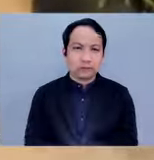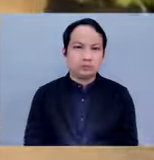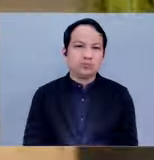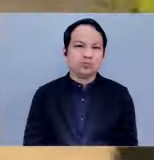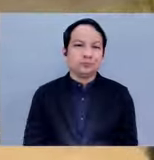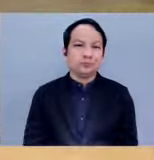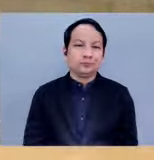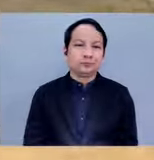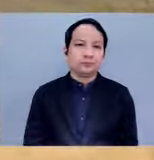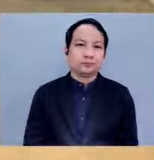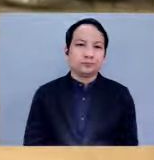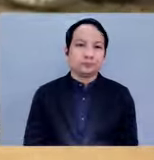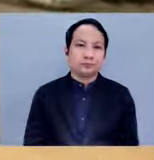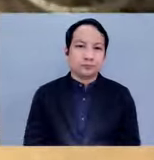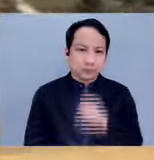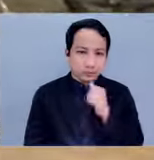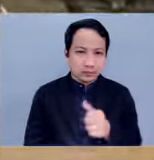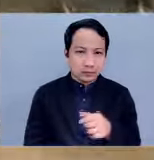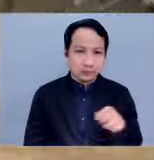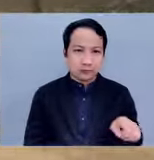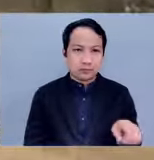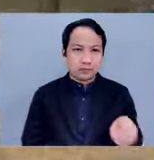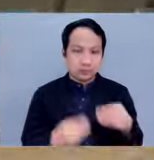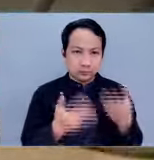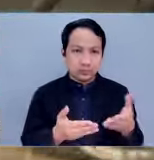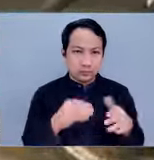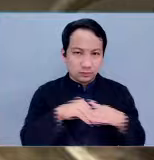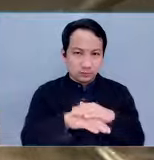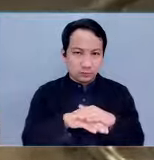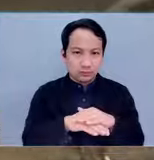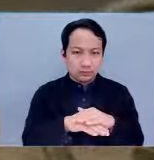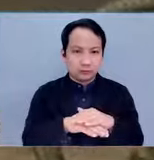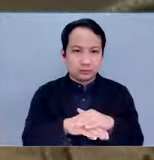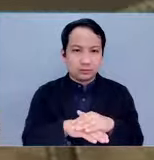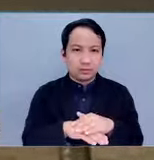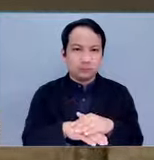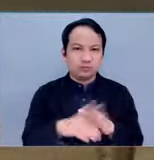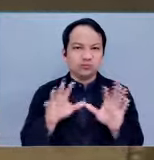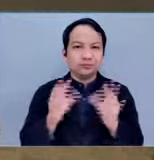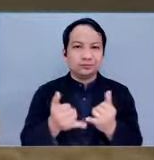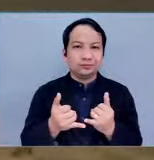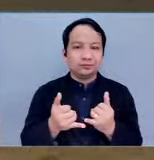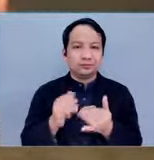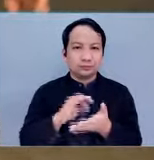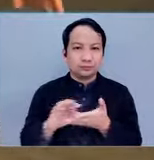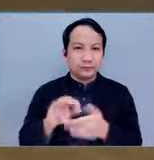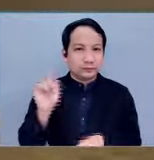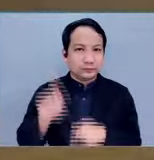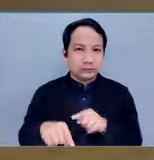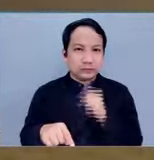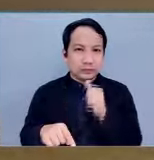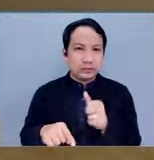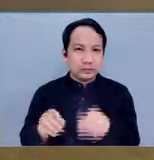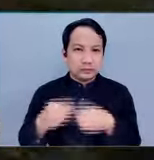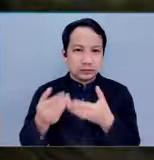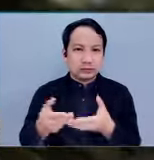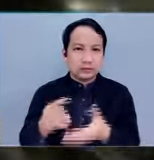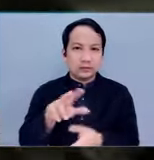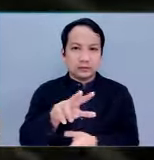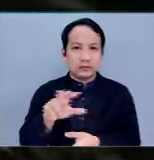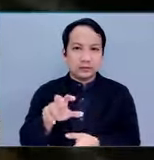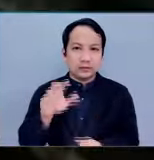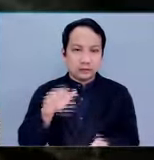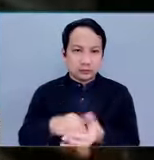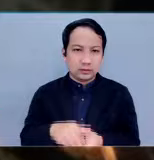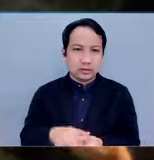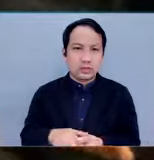300,000. Tumanggi raw ang mga suspect na bigyan ng access ang biktimang kumpanya sa account hanggat hindi ibinibigay ang 300,000 piso. Pero